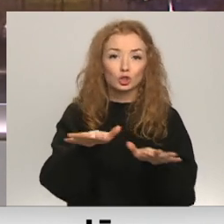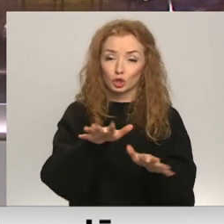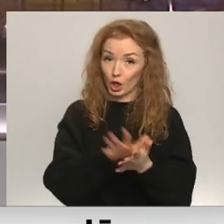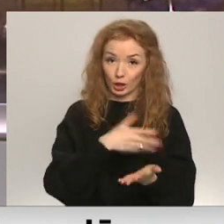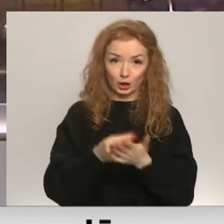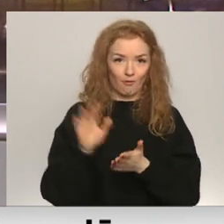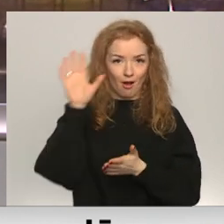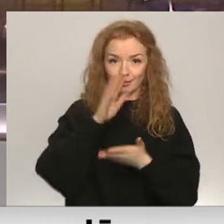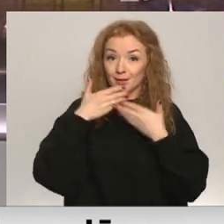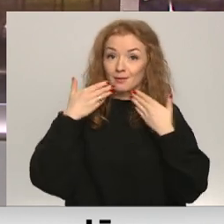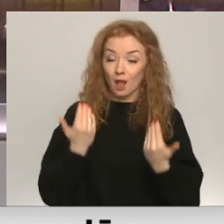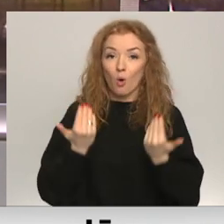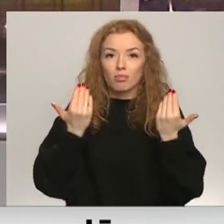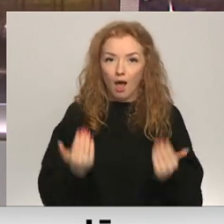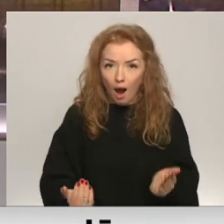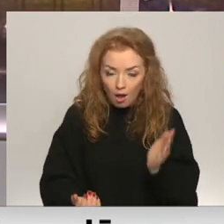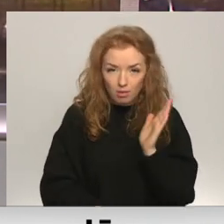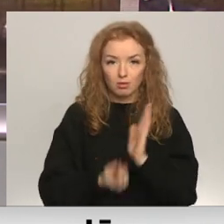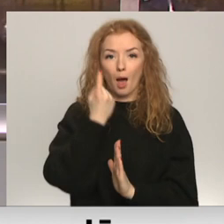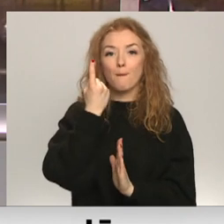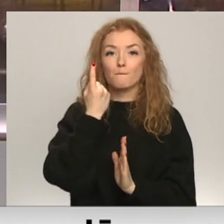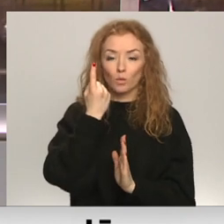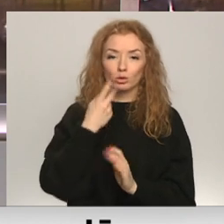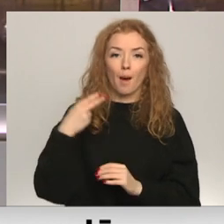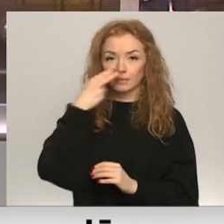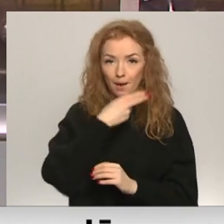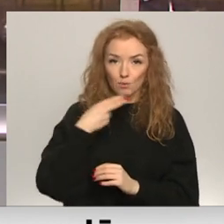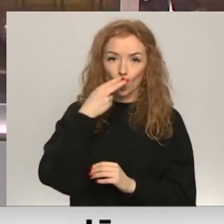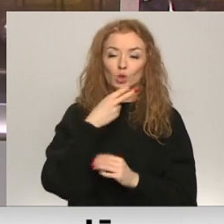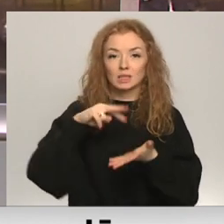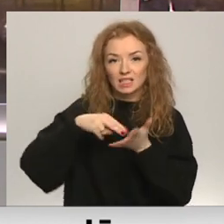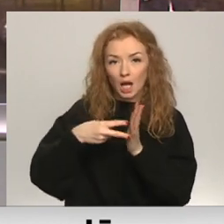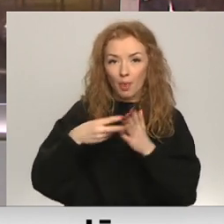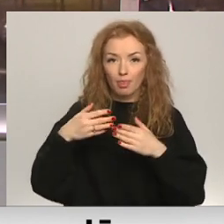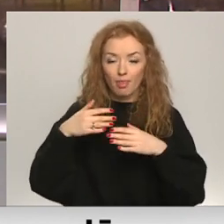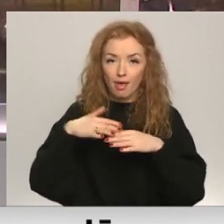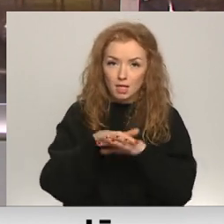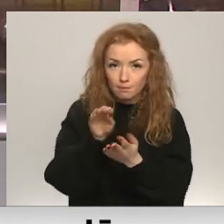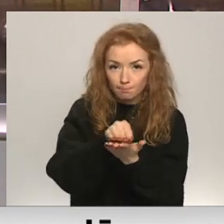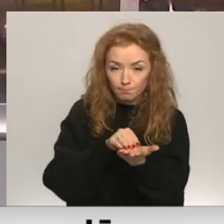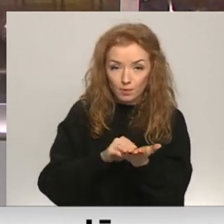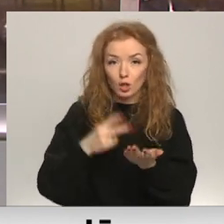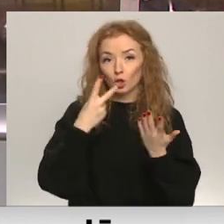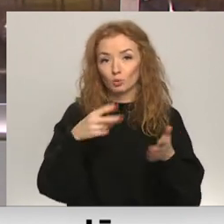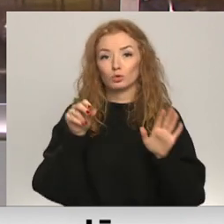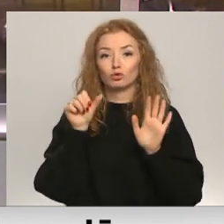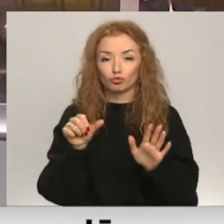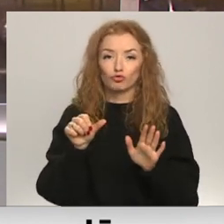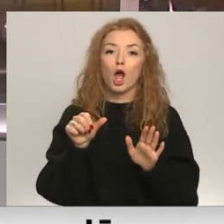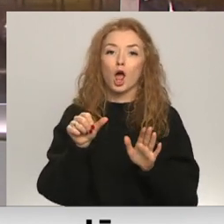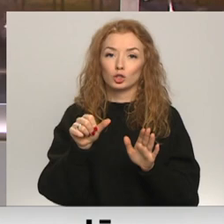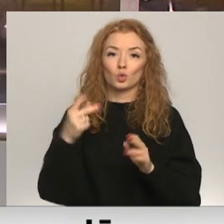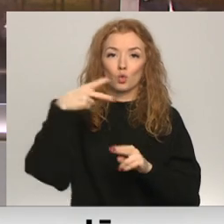nav bijis. Nu pat ir tā pusī notekūdeņu dūņu apsaimniekošanas stratēģija, kas paredz 26 reģionālo pārstrādes